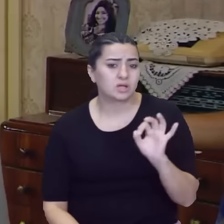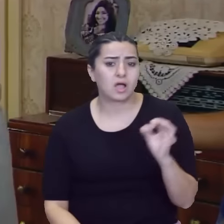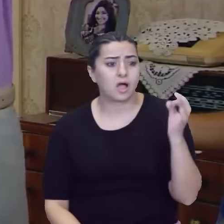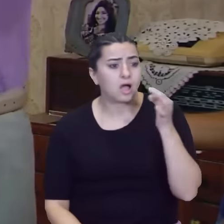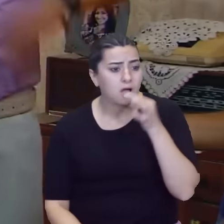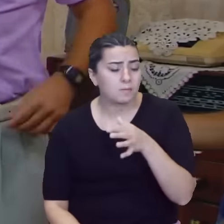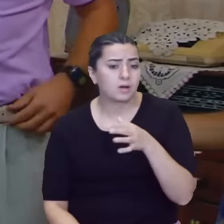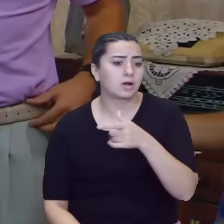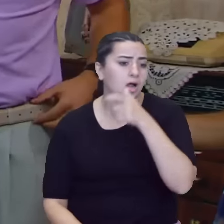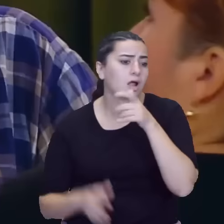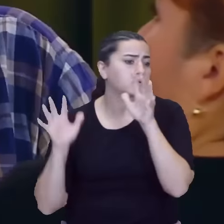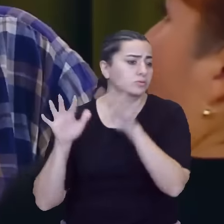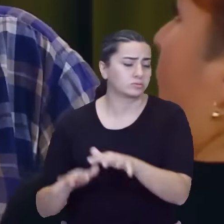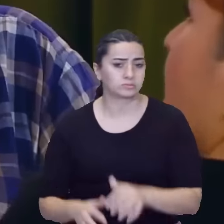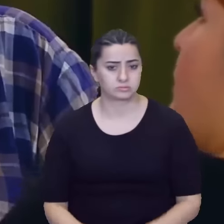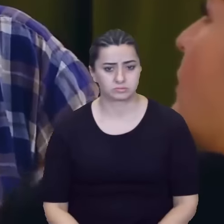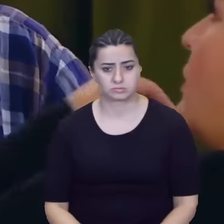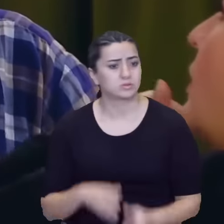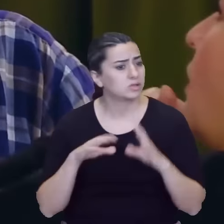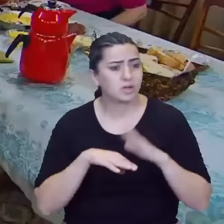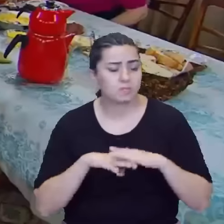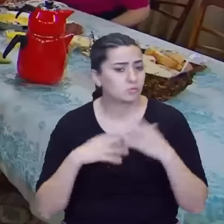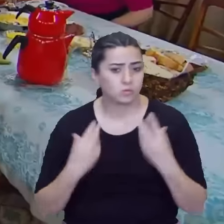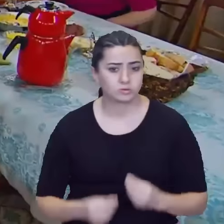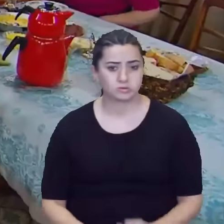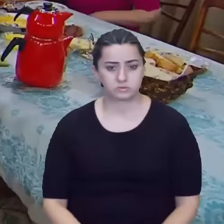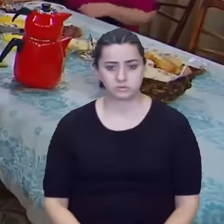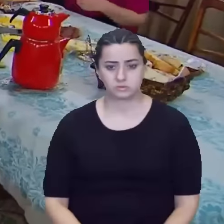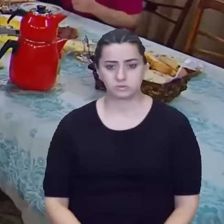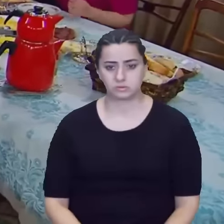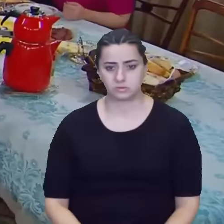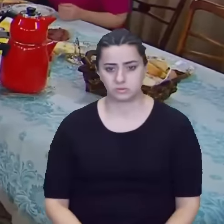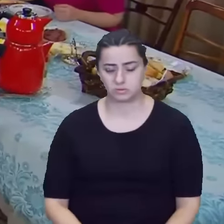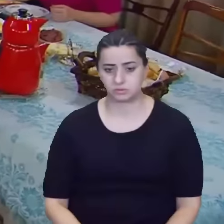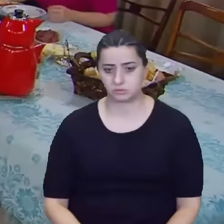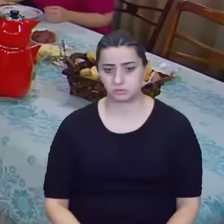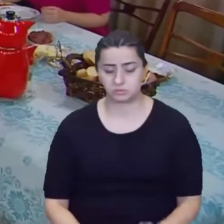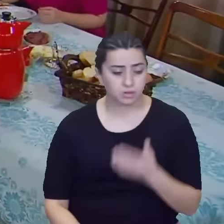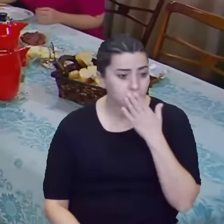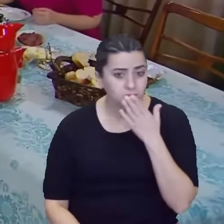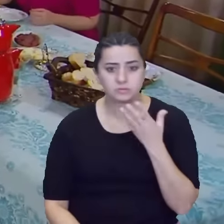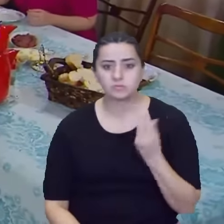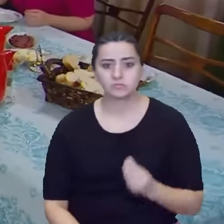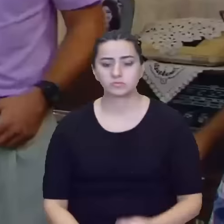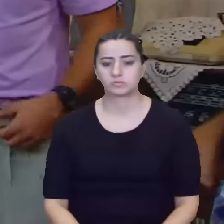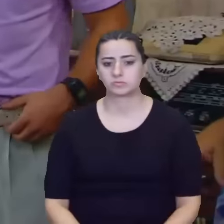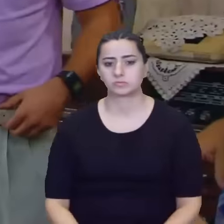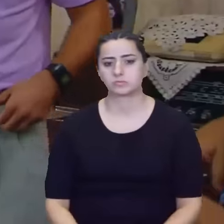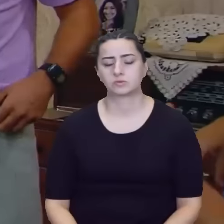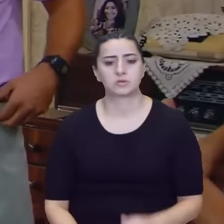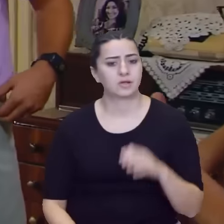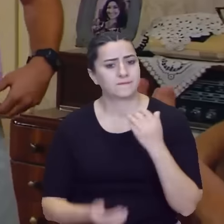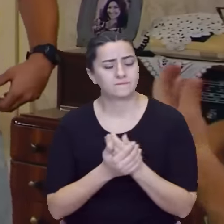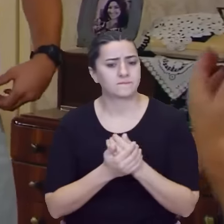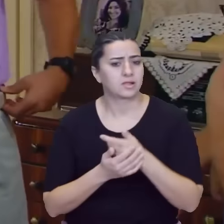Haber geldi. Kahvede toplanıyorlar. Ne olacak? Ne yapacağız? Ay görüyor musun başımıza geleni? Ne olmuş ya? Ay sorma çocuğum